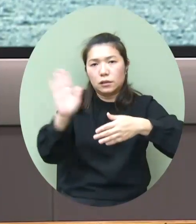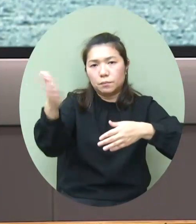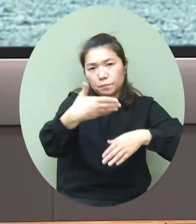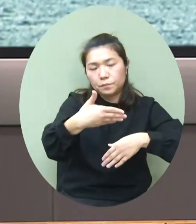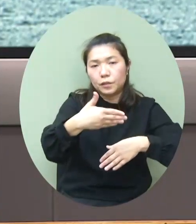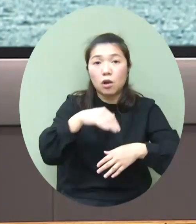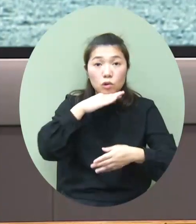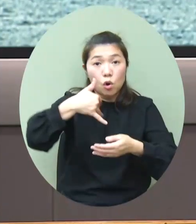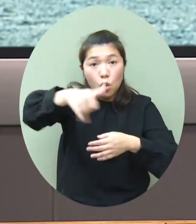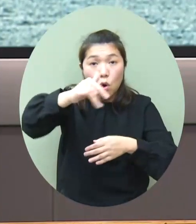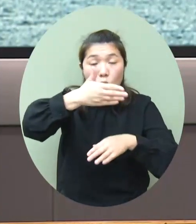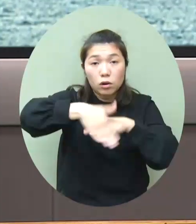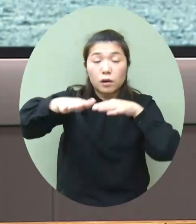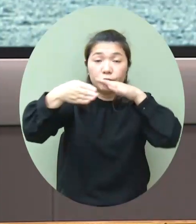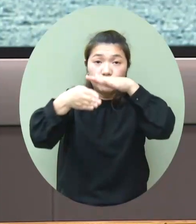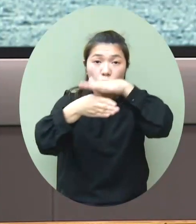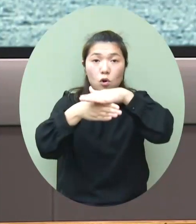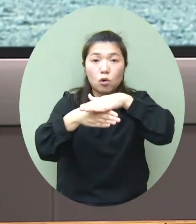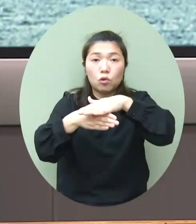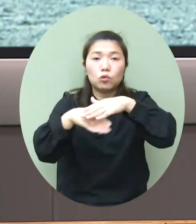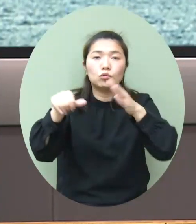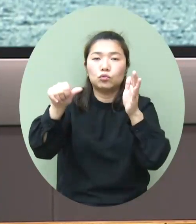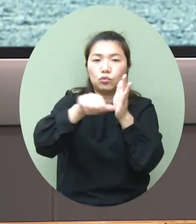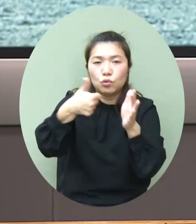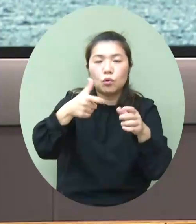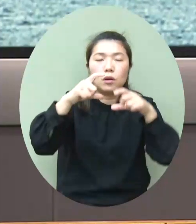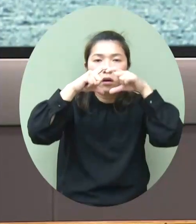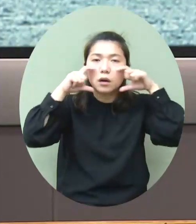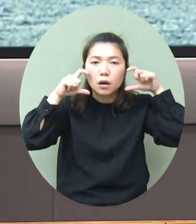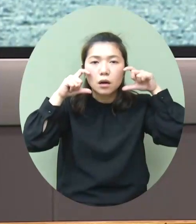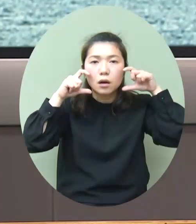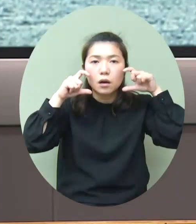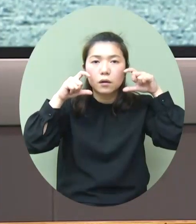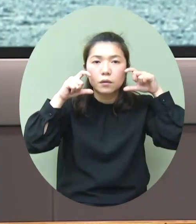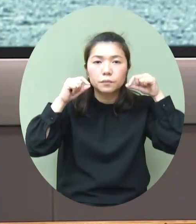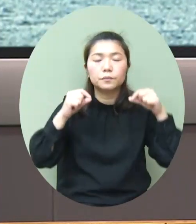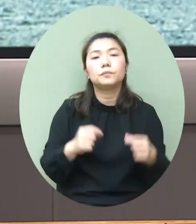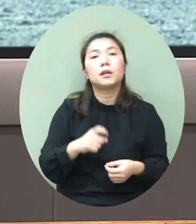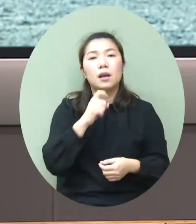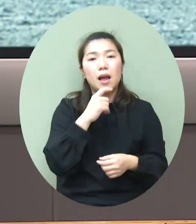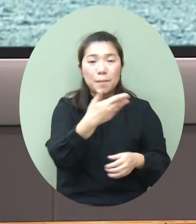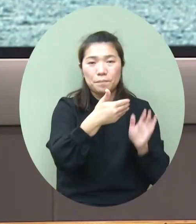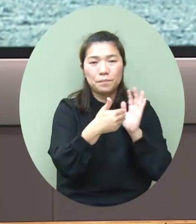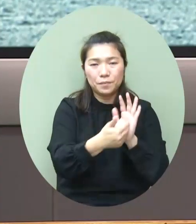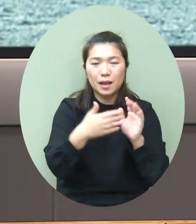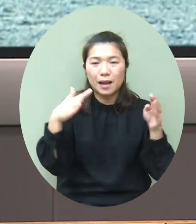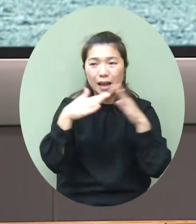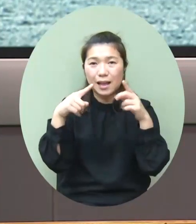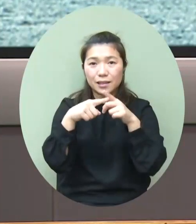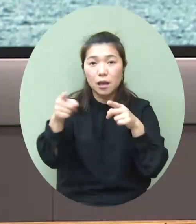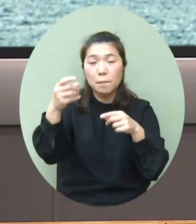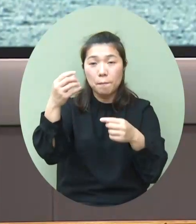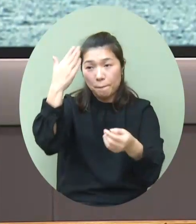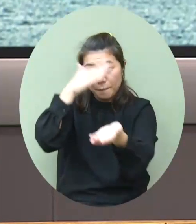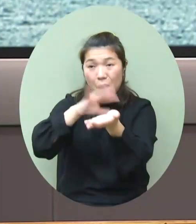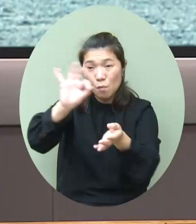的房，如果要离开他们自己的房的话，要戴好口罩，避免